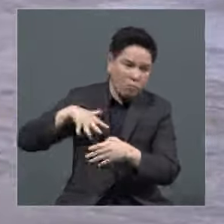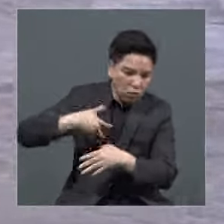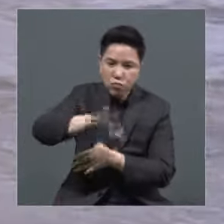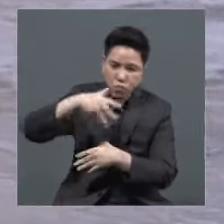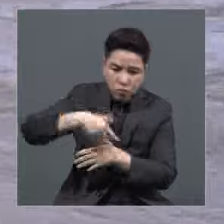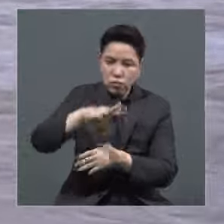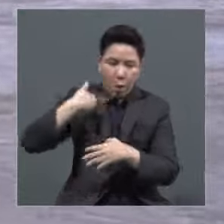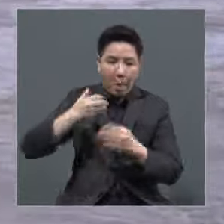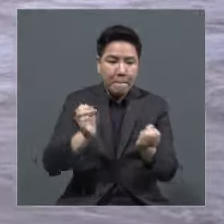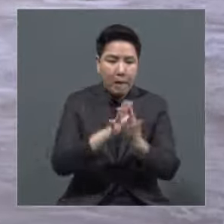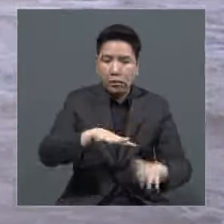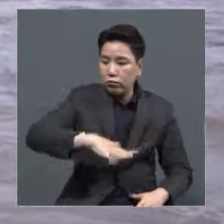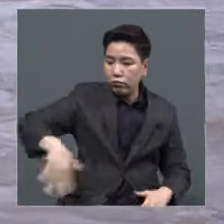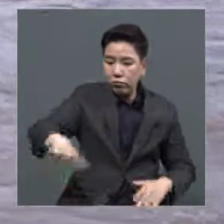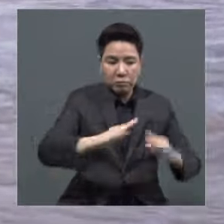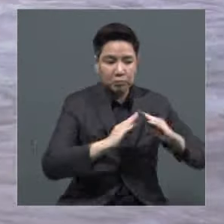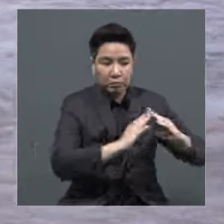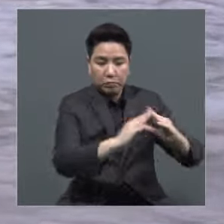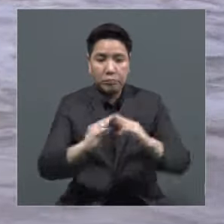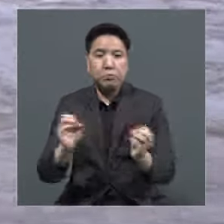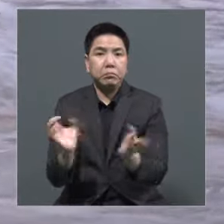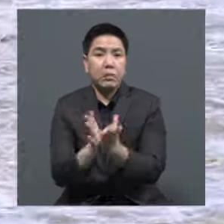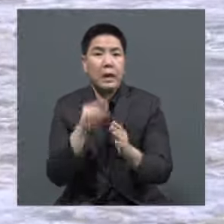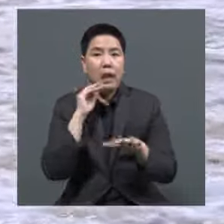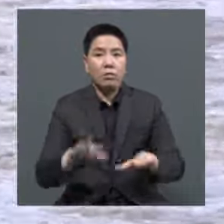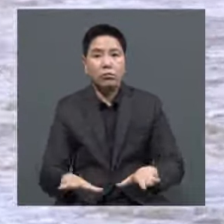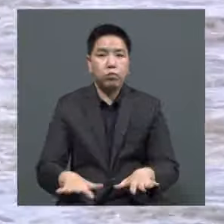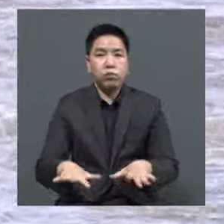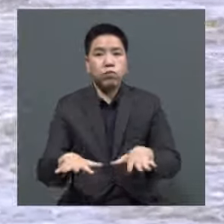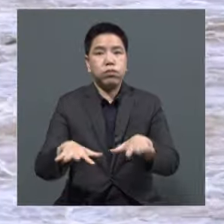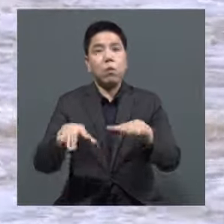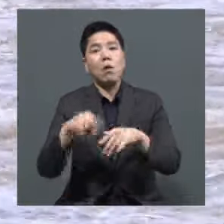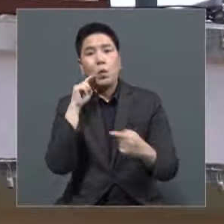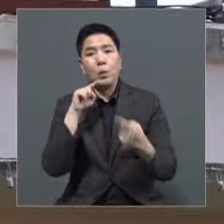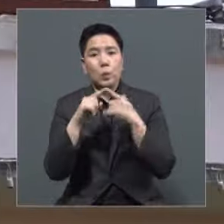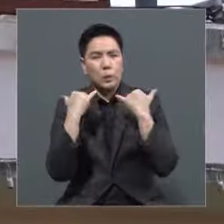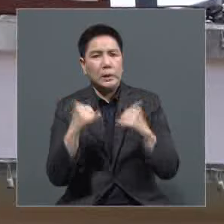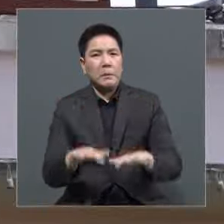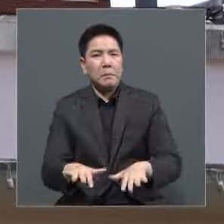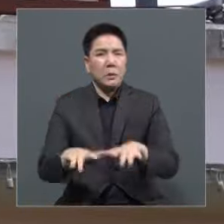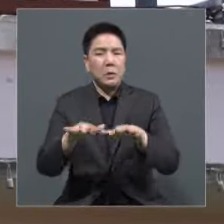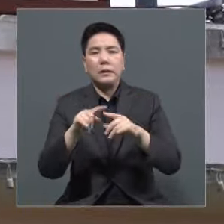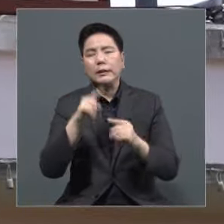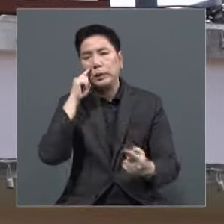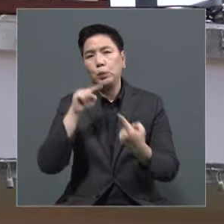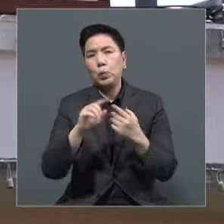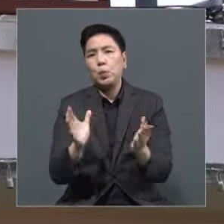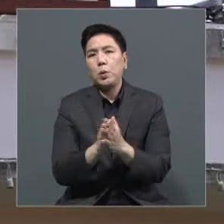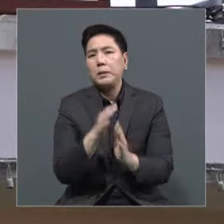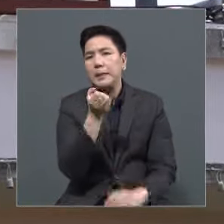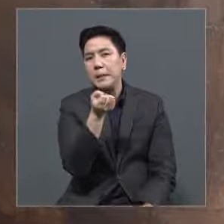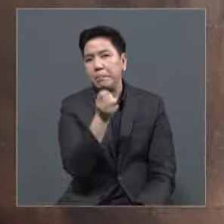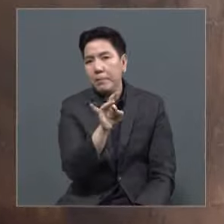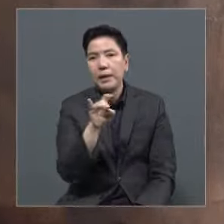กับพื้นที่ท้ายเขื่อนตอนนี้ท้ายเขื่อนเนี่ยอาจจะทำให้ระดับน้ำเพิ่มสูงขึ้นนะครับประมาณ 18ซม